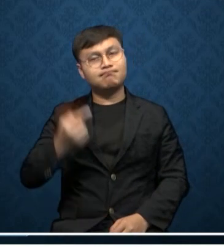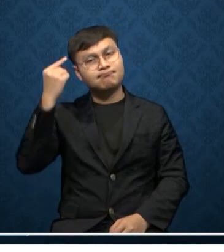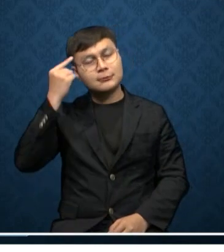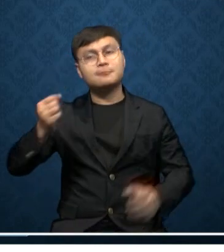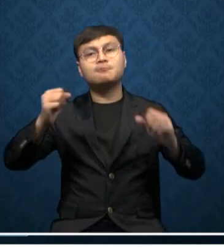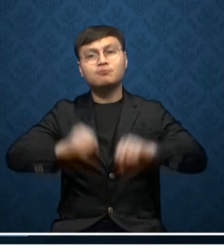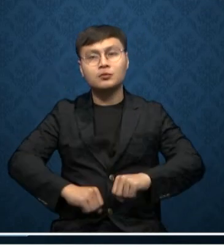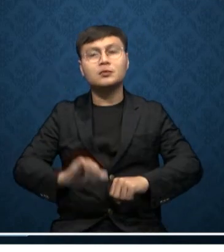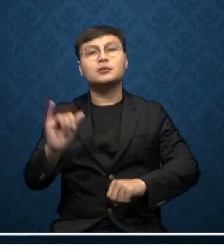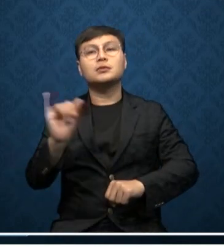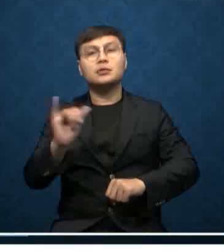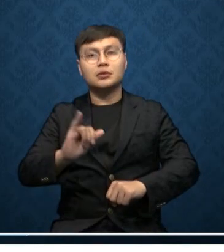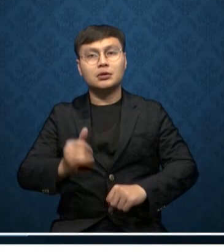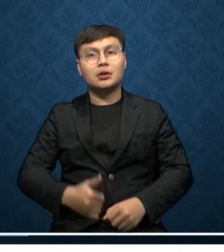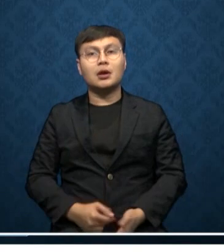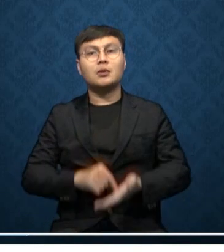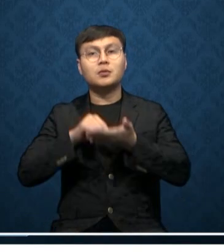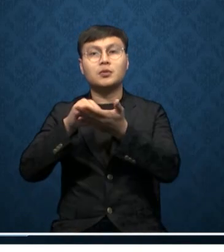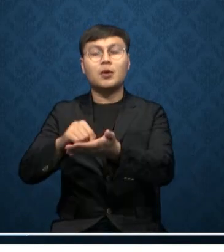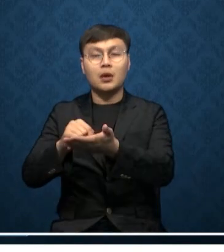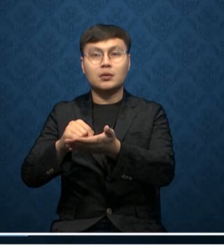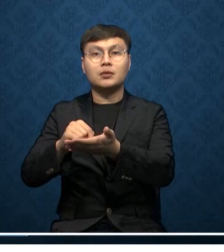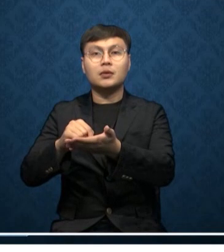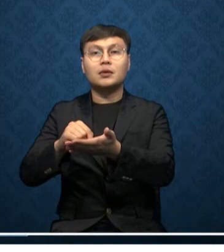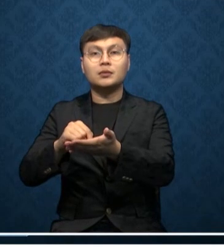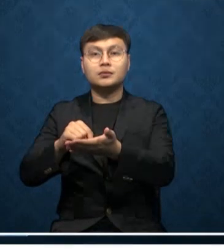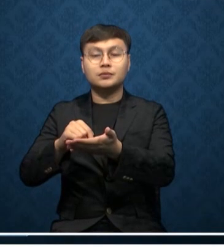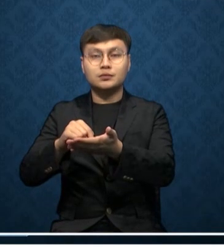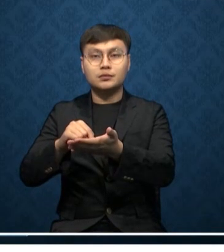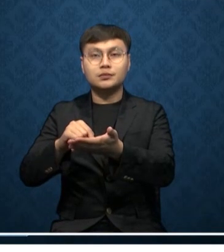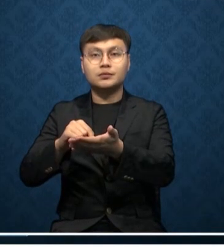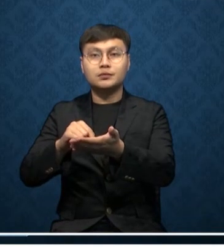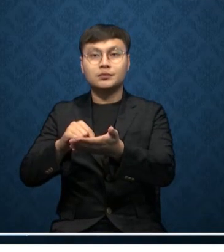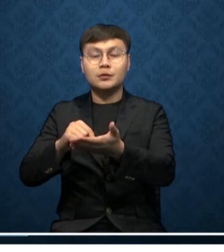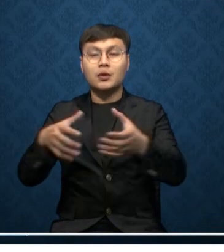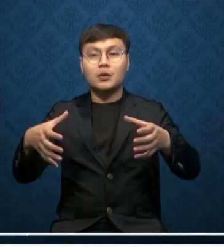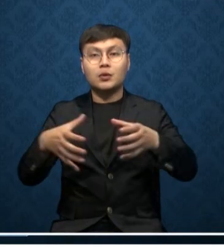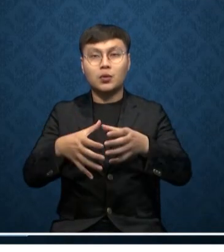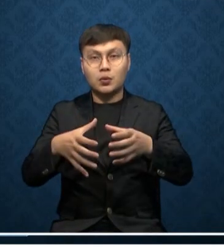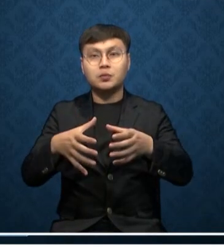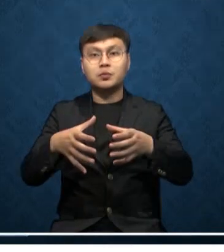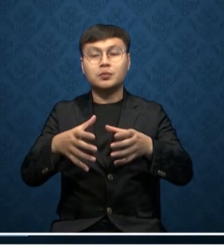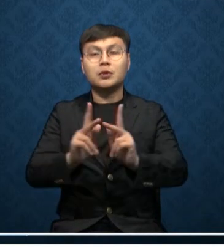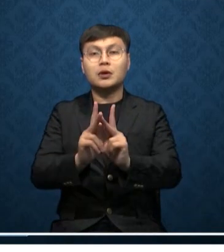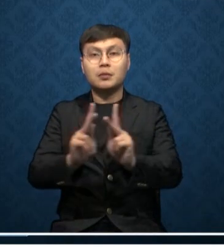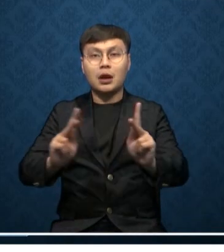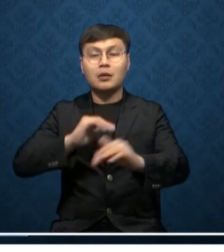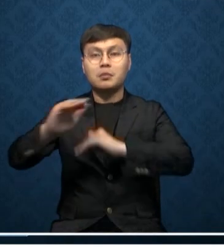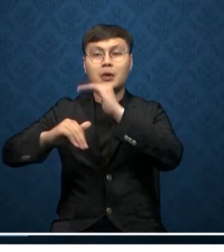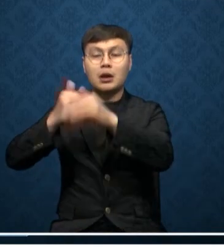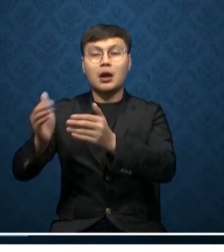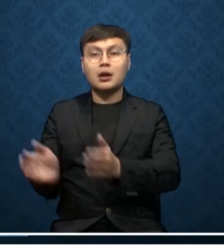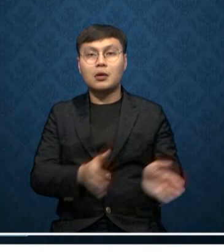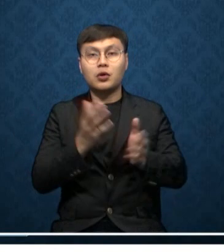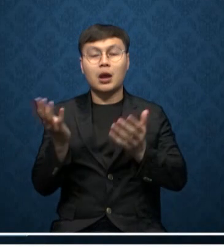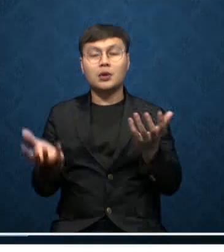ครับตรงนี้เราเคยมีข้อเสนอผ่านวุฒิสภาบอกว่าคณะการกรรมการพัฒนากระบวนการ